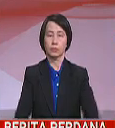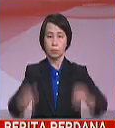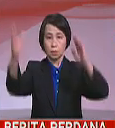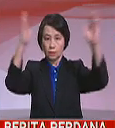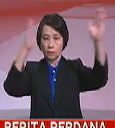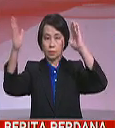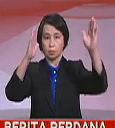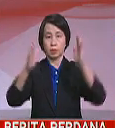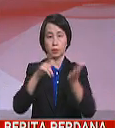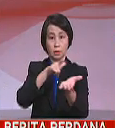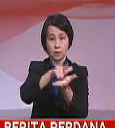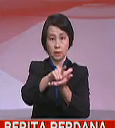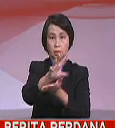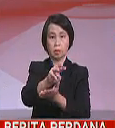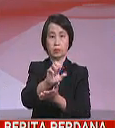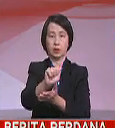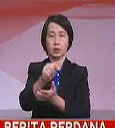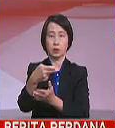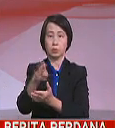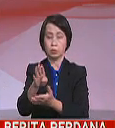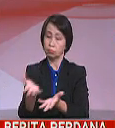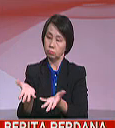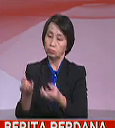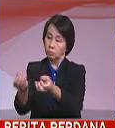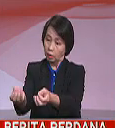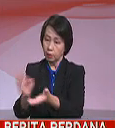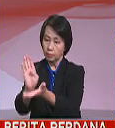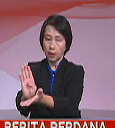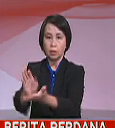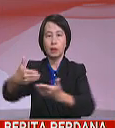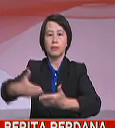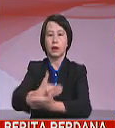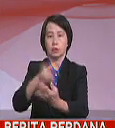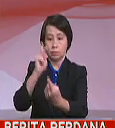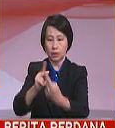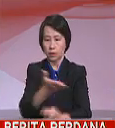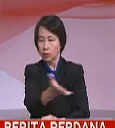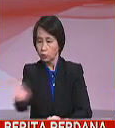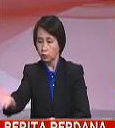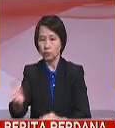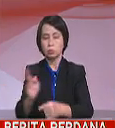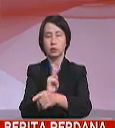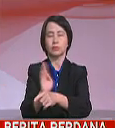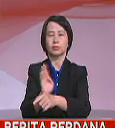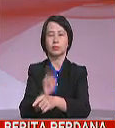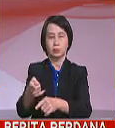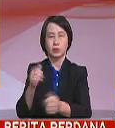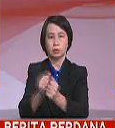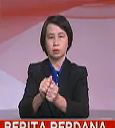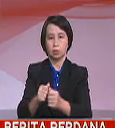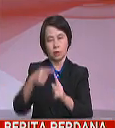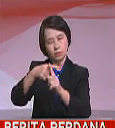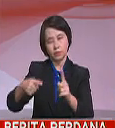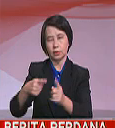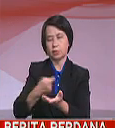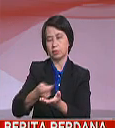Malaysia Airports Holdings Berhad MAHB menawarkan pakej bantuan baharu kepada semua peruncitnya dengan rebat